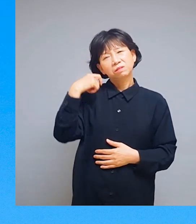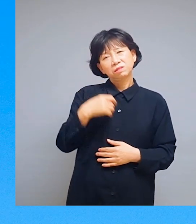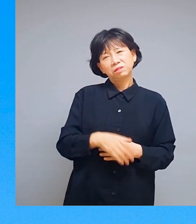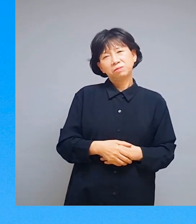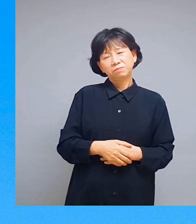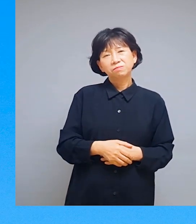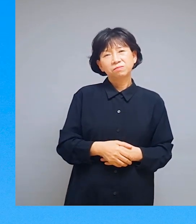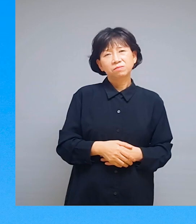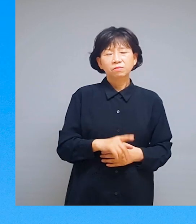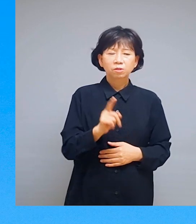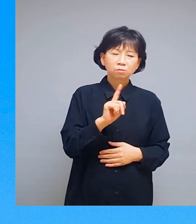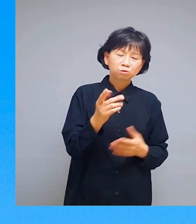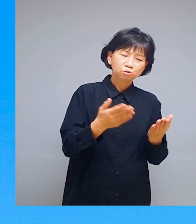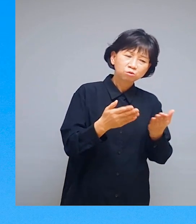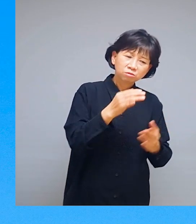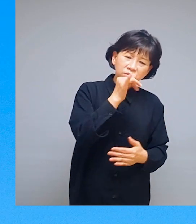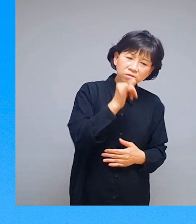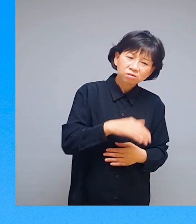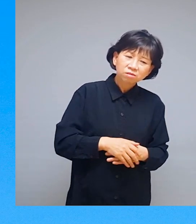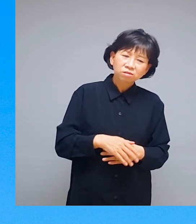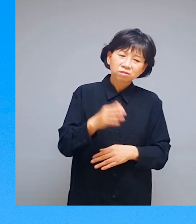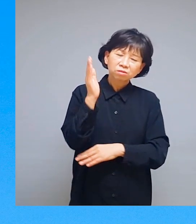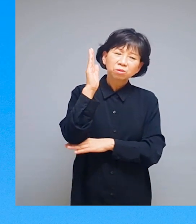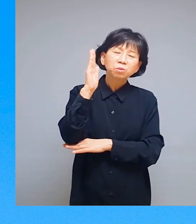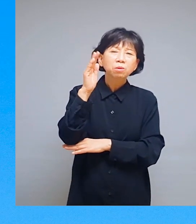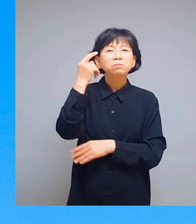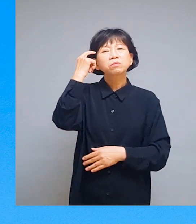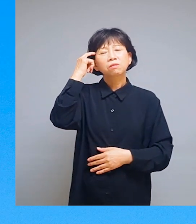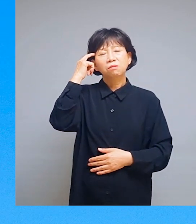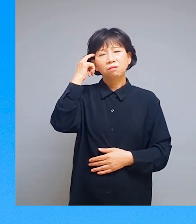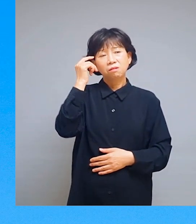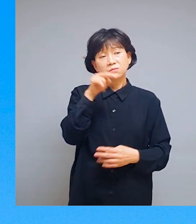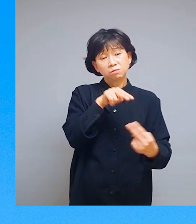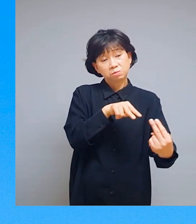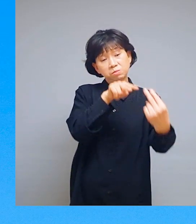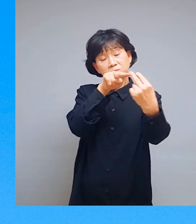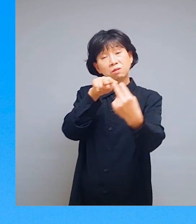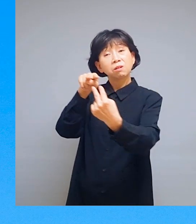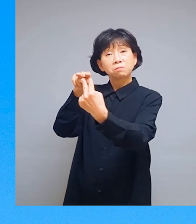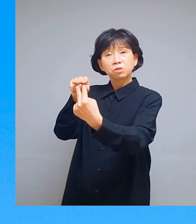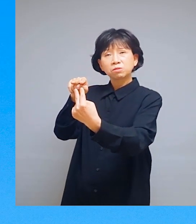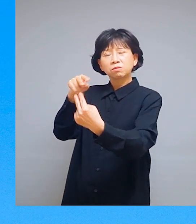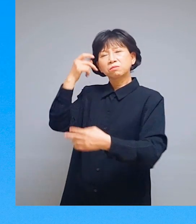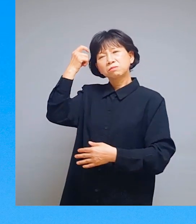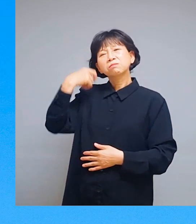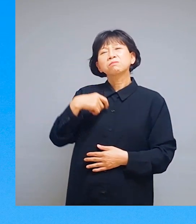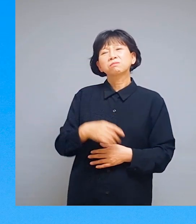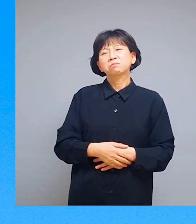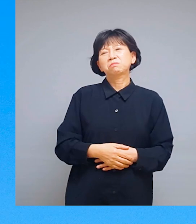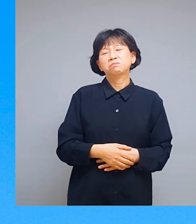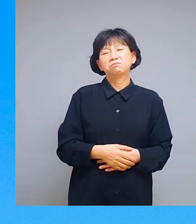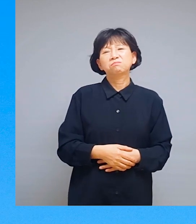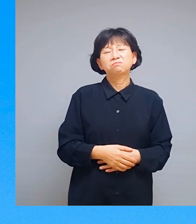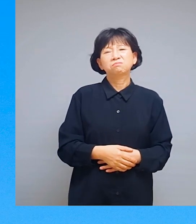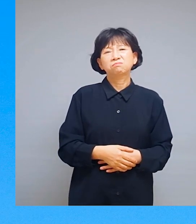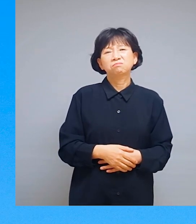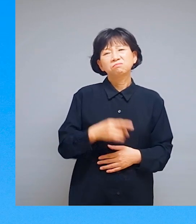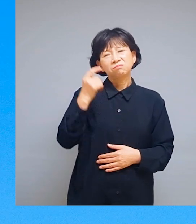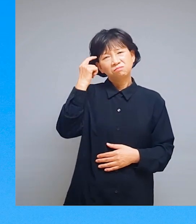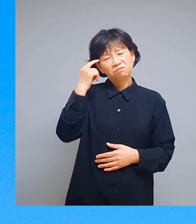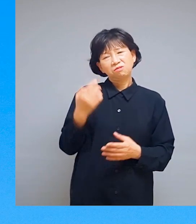권사님은 뭔 일 있으셨나? 지금 말씀을 전하고 있는데 이러면 안 되는데 아니 그런 생각이